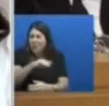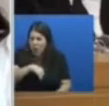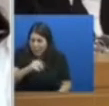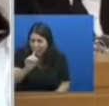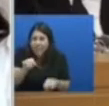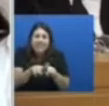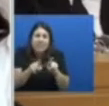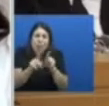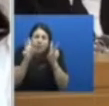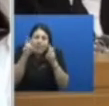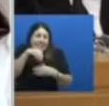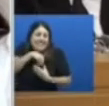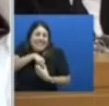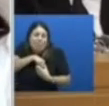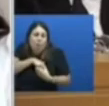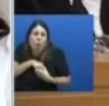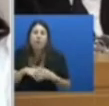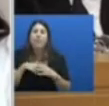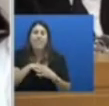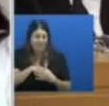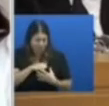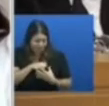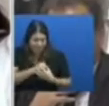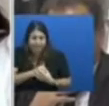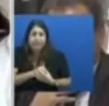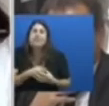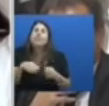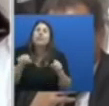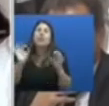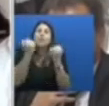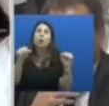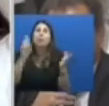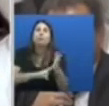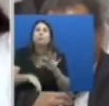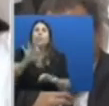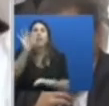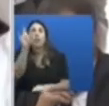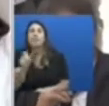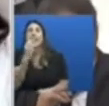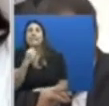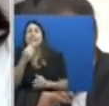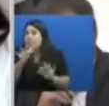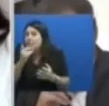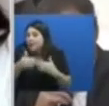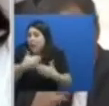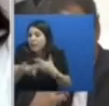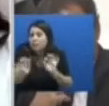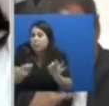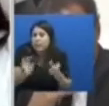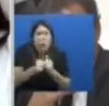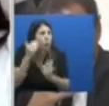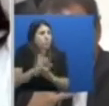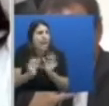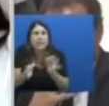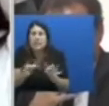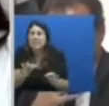הוא דיבר מדהים והם זזו בכיסאות לא נוח ועשו פרצופים מכאן ועד מחר מה לעשות כמו שבגין אמר אז יהיה להם פרצוף מקום רוטמן אמר להם את האמת